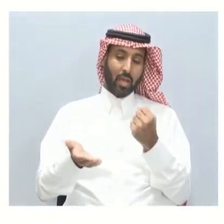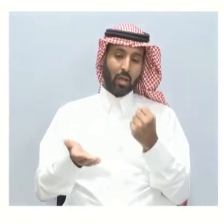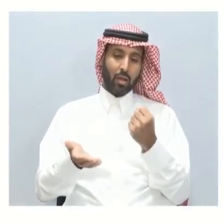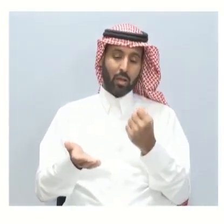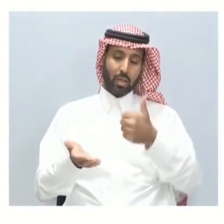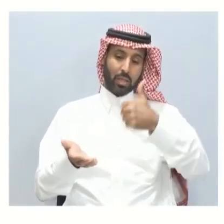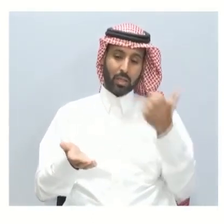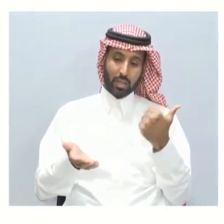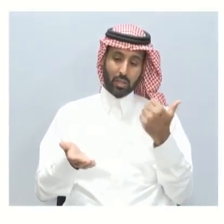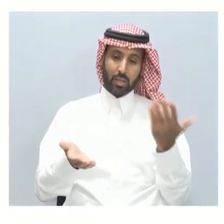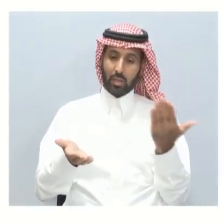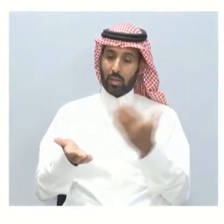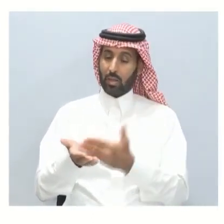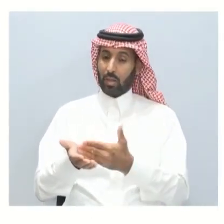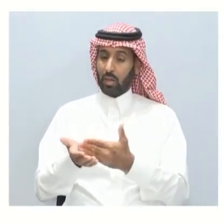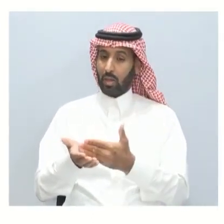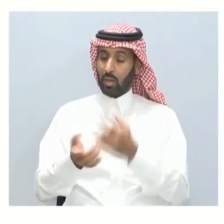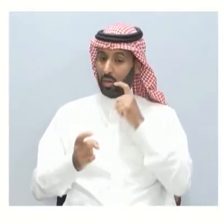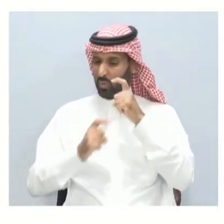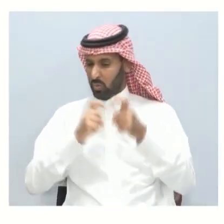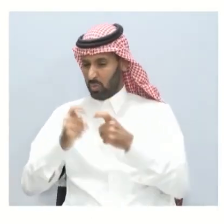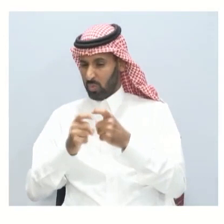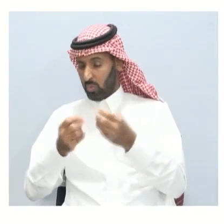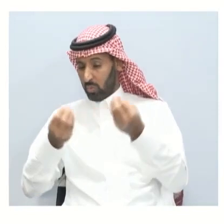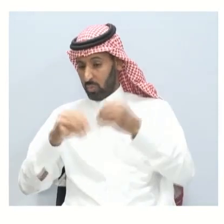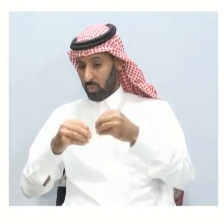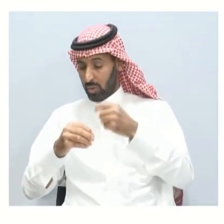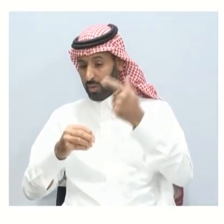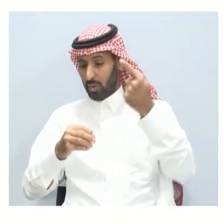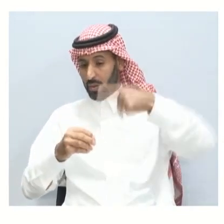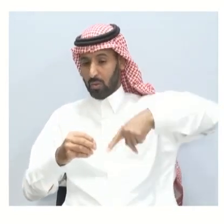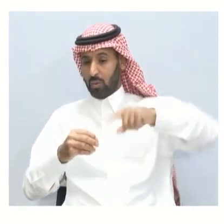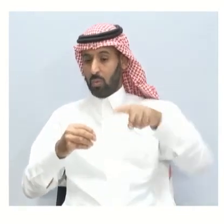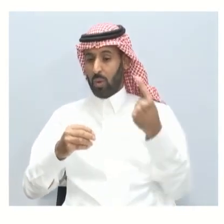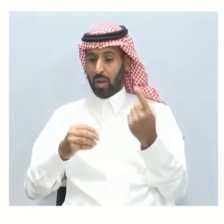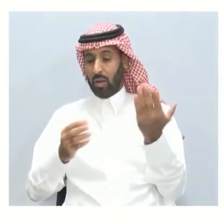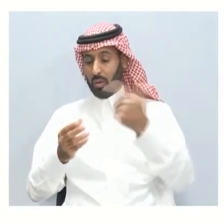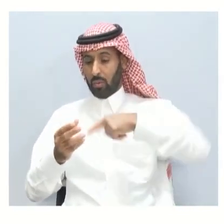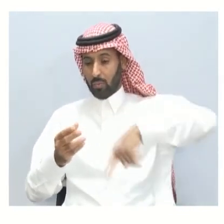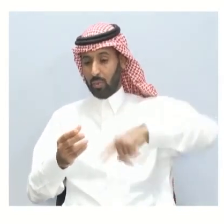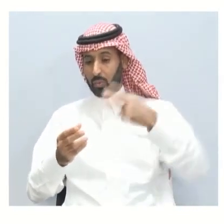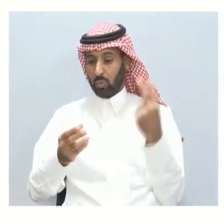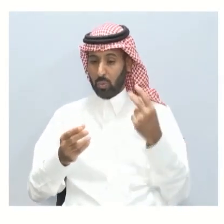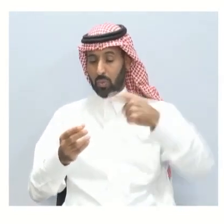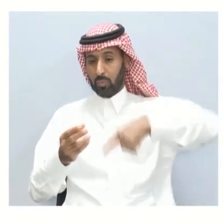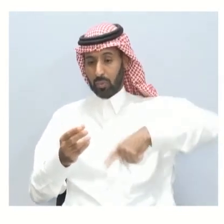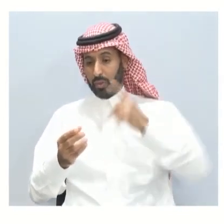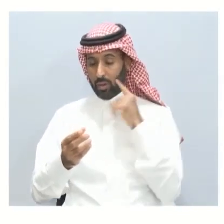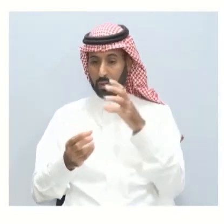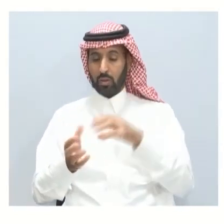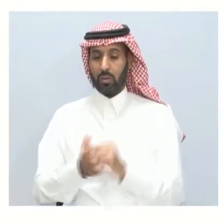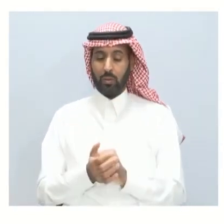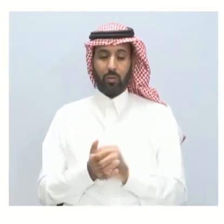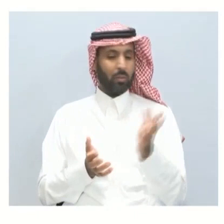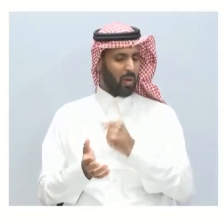الكترونات اذا نستطيع هنا ان مثلا نعبئ من بي ون او بي تو او بي 3 على حسب العنصر